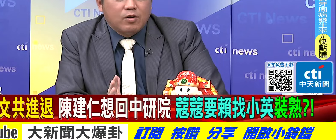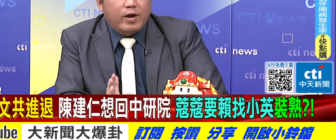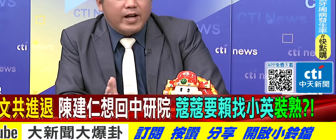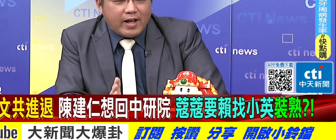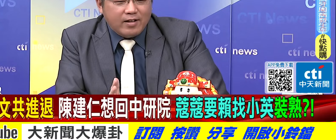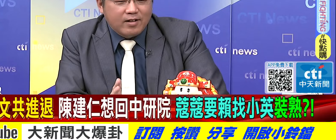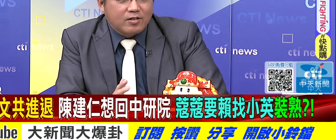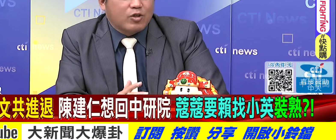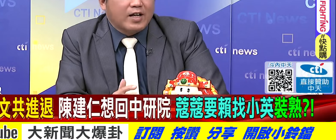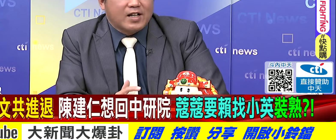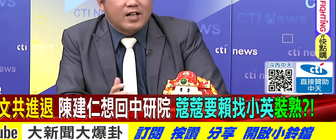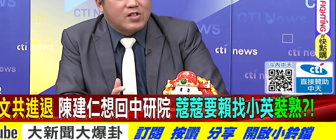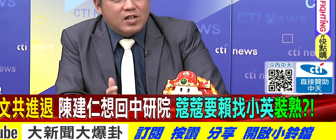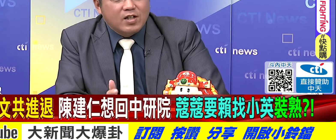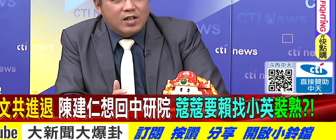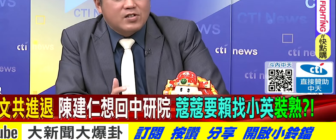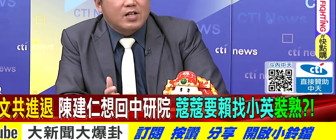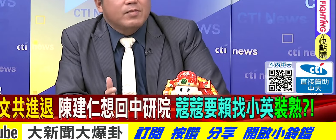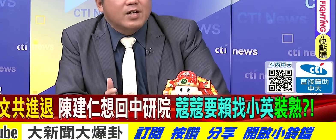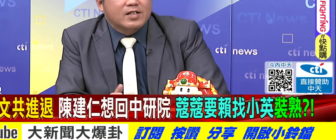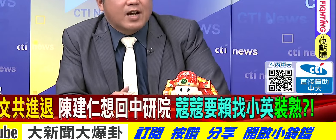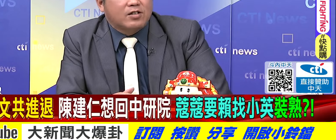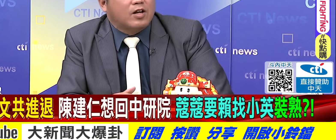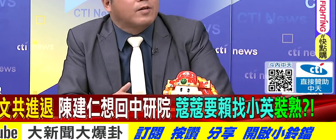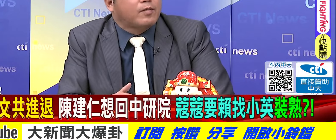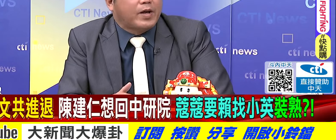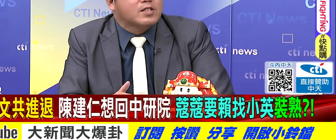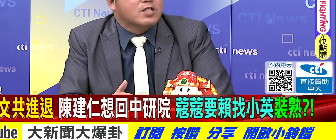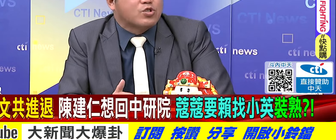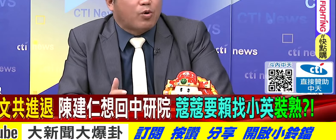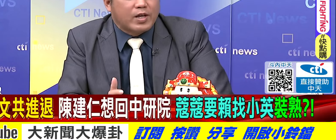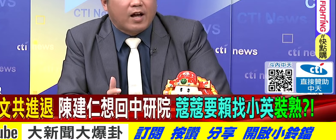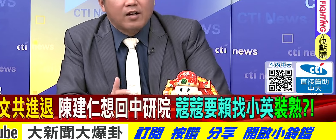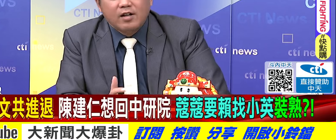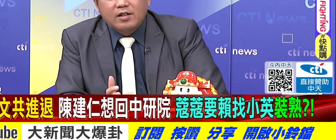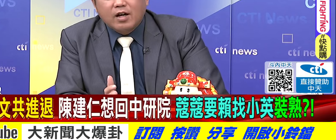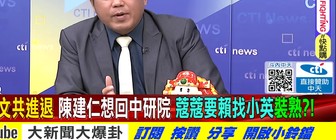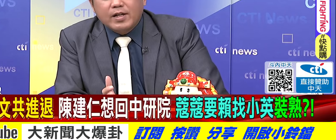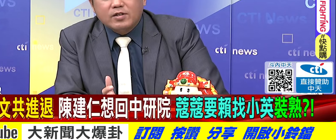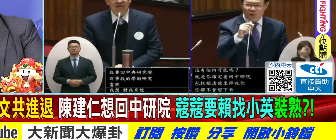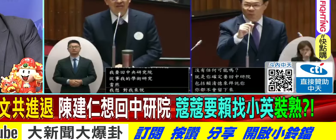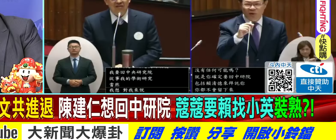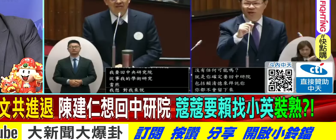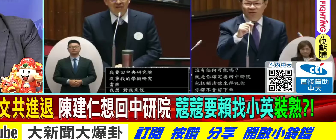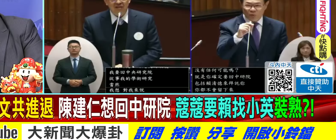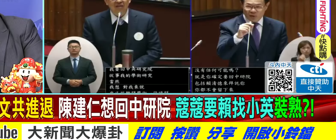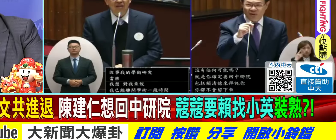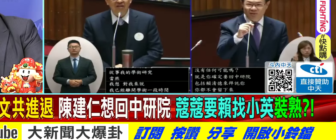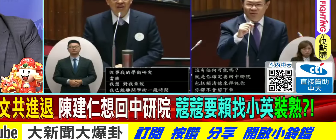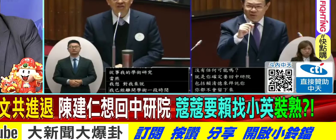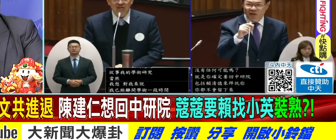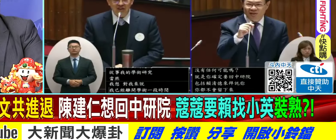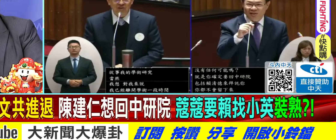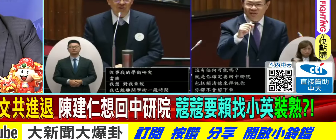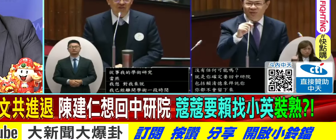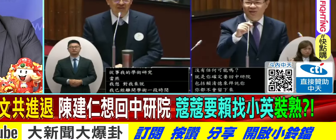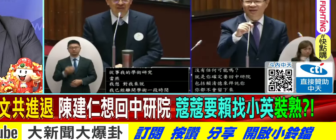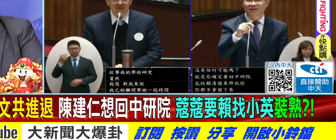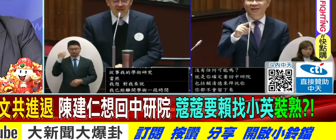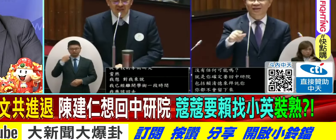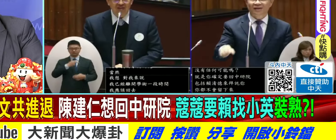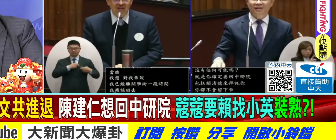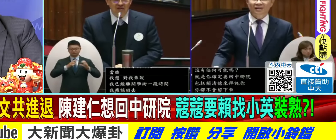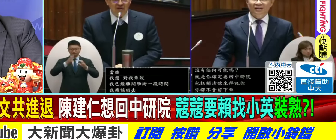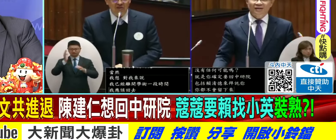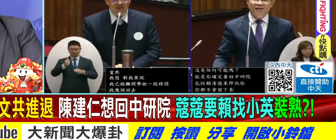个威廉，就刚刚讲的很亲昵的这样喊出来，表示很熟一样。要变成说这个威廉赖哦，你去赶快找